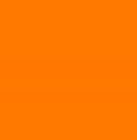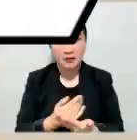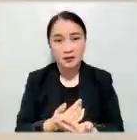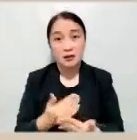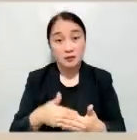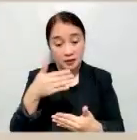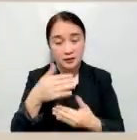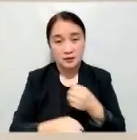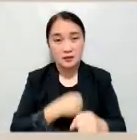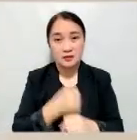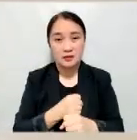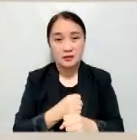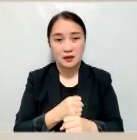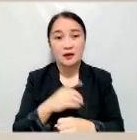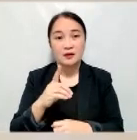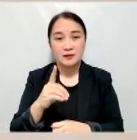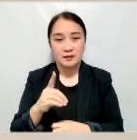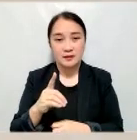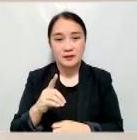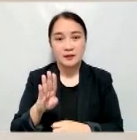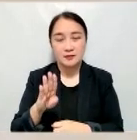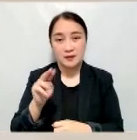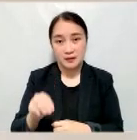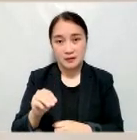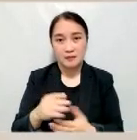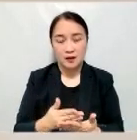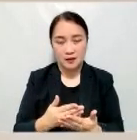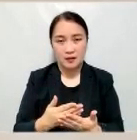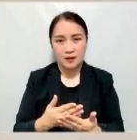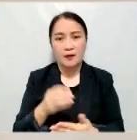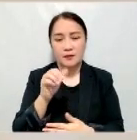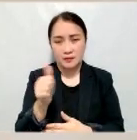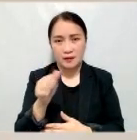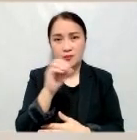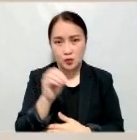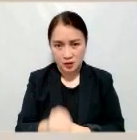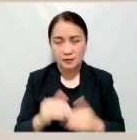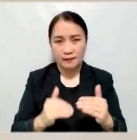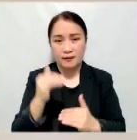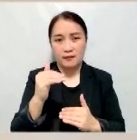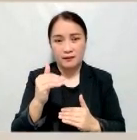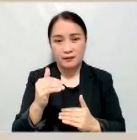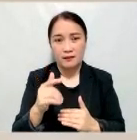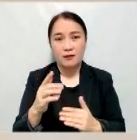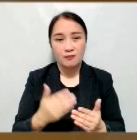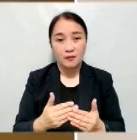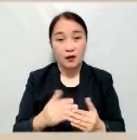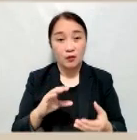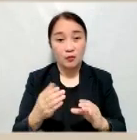Department of Budget and Management, mas mataas ng halos 10% kumpara sa 5.26 trillion peso budget ngayong